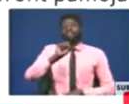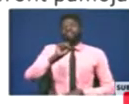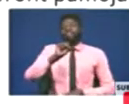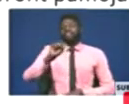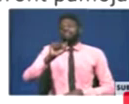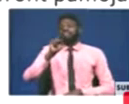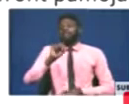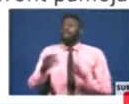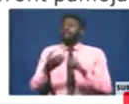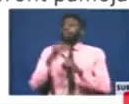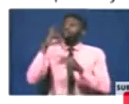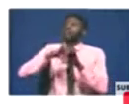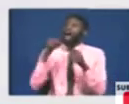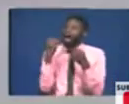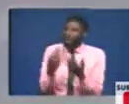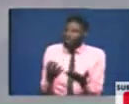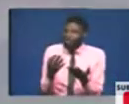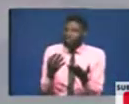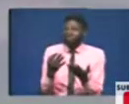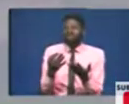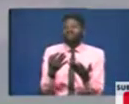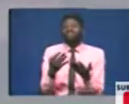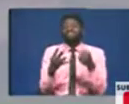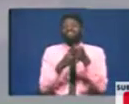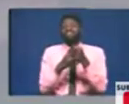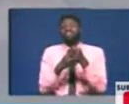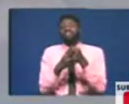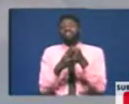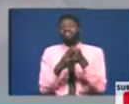98,105. Ni hayo tu.